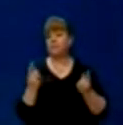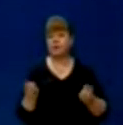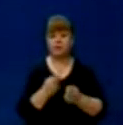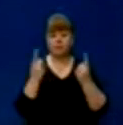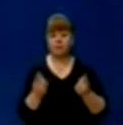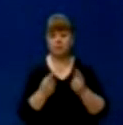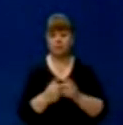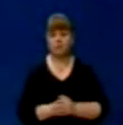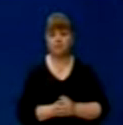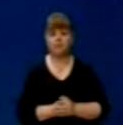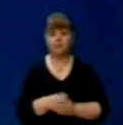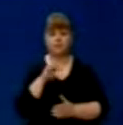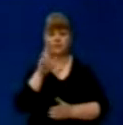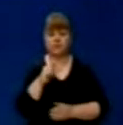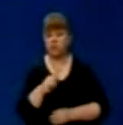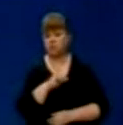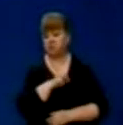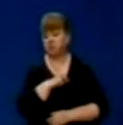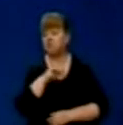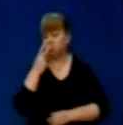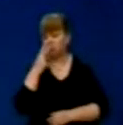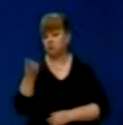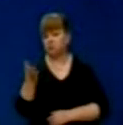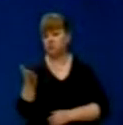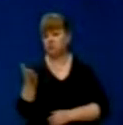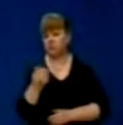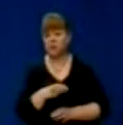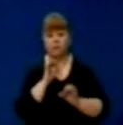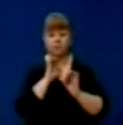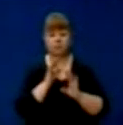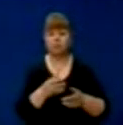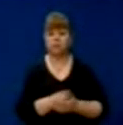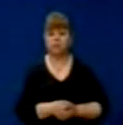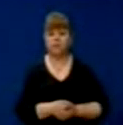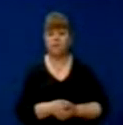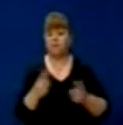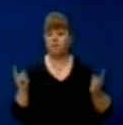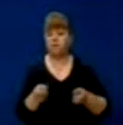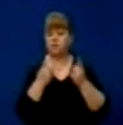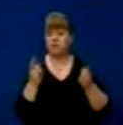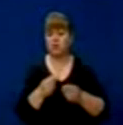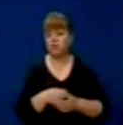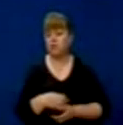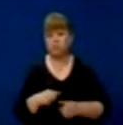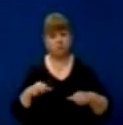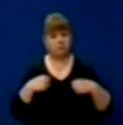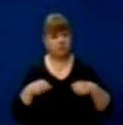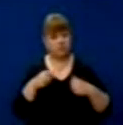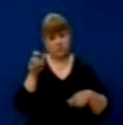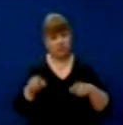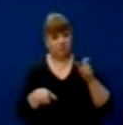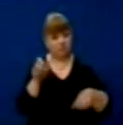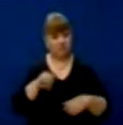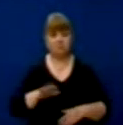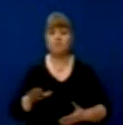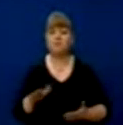këtë i kemi edhe korespondenca që një të interesu mund të isheni, pra asë njerë nuk bëhet fjalë për fushat, për mbytje jeta e qytetarëve, veçanërisht e